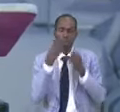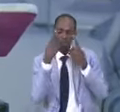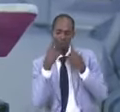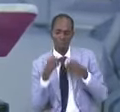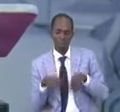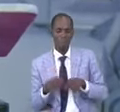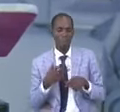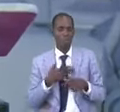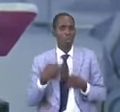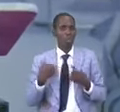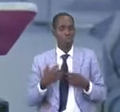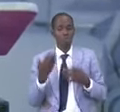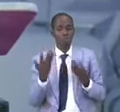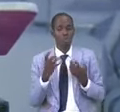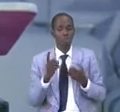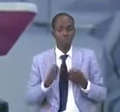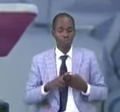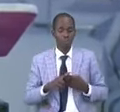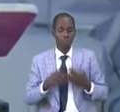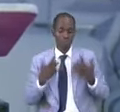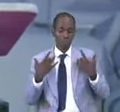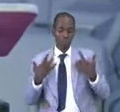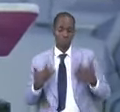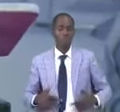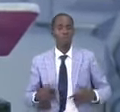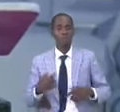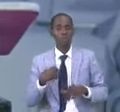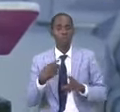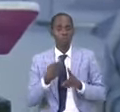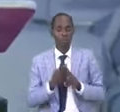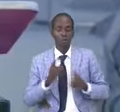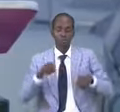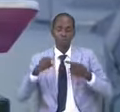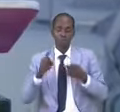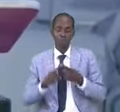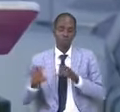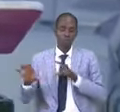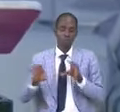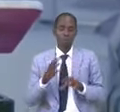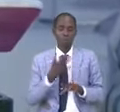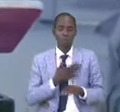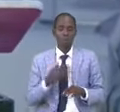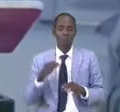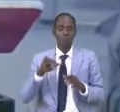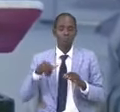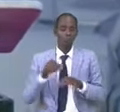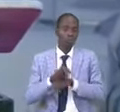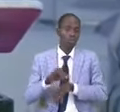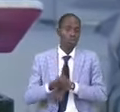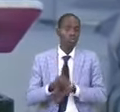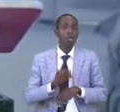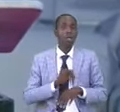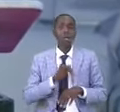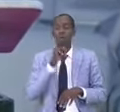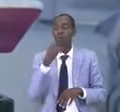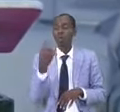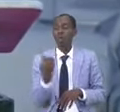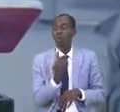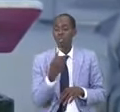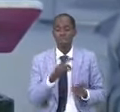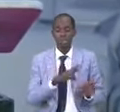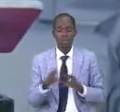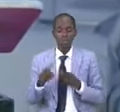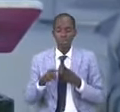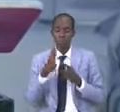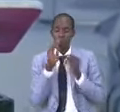d'aller accompli mon ministère je suis prêt non seulement être lié mais encore à mourir à Jérusalem pour